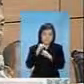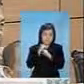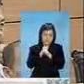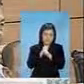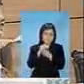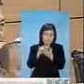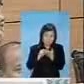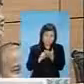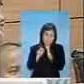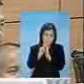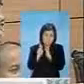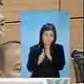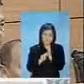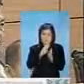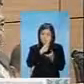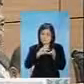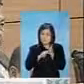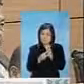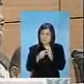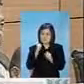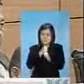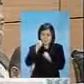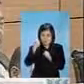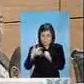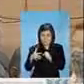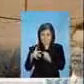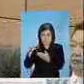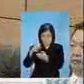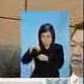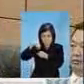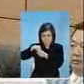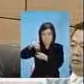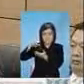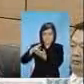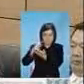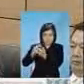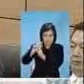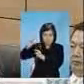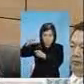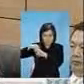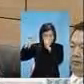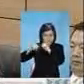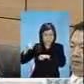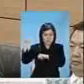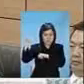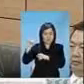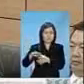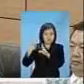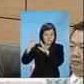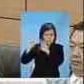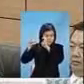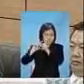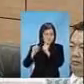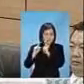ก็กลายเป็นเรื่องลักลั่นวาระสามคาอยู่ในสภาเวลานี้เรื่องนี้เลยเป็นประเด็นขึ้นมาอีก